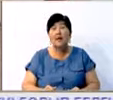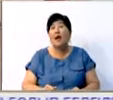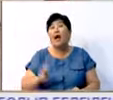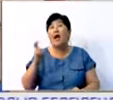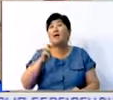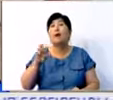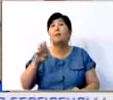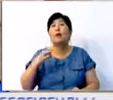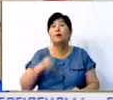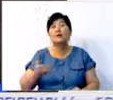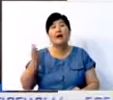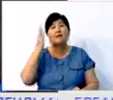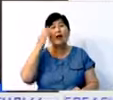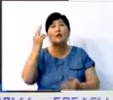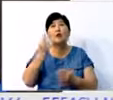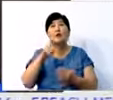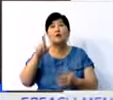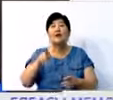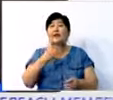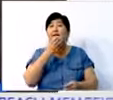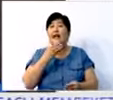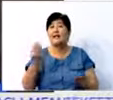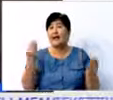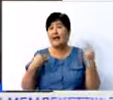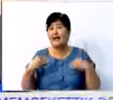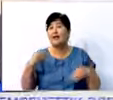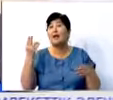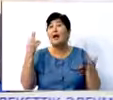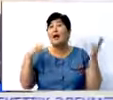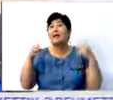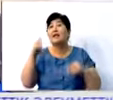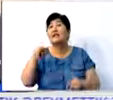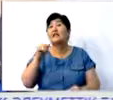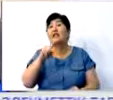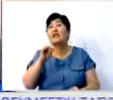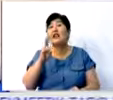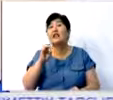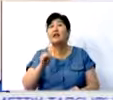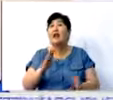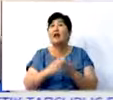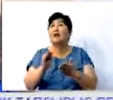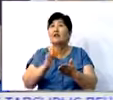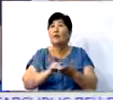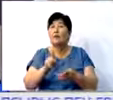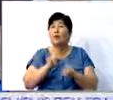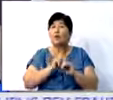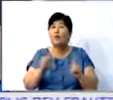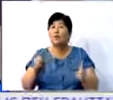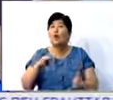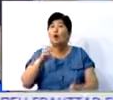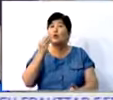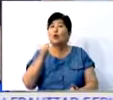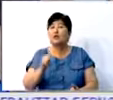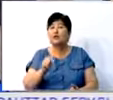Әлібек Баймұратұлы дарынды суретші ғана емес, сәнді киім үлгілерінің дизайнері, кітап иллюстраторы. Ол қауырсынды тушты